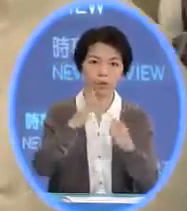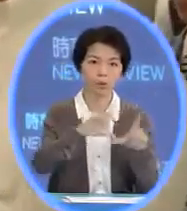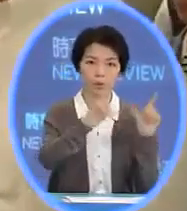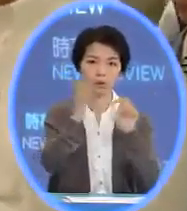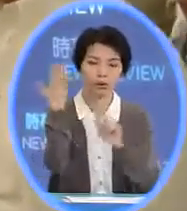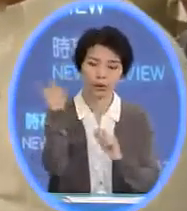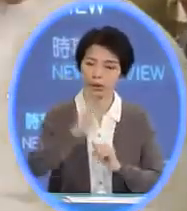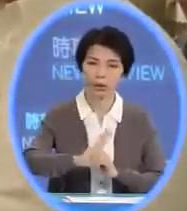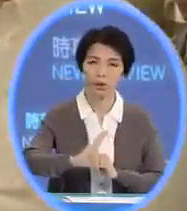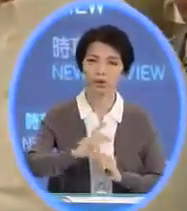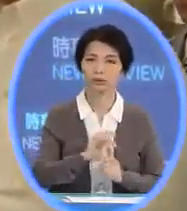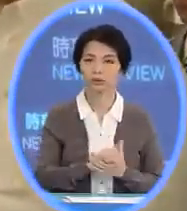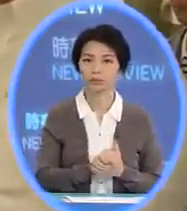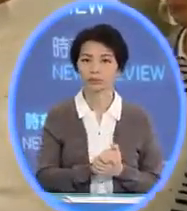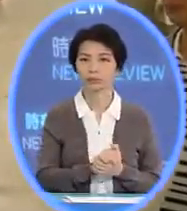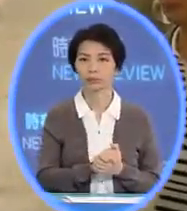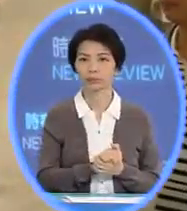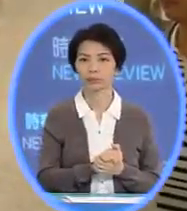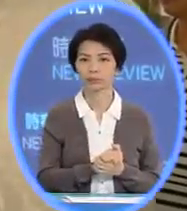正常。